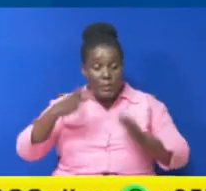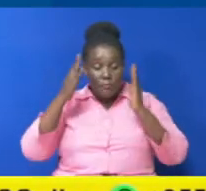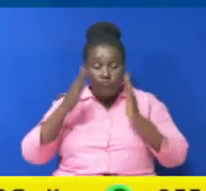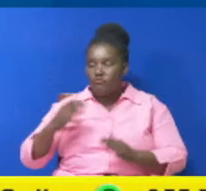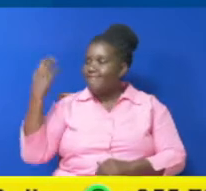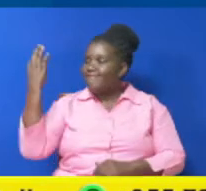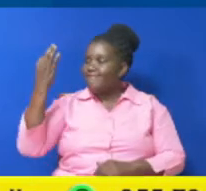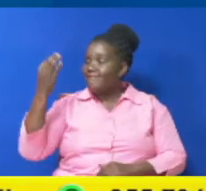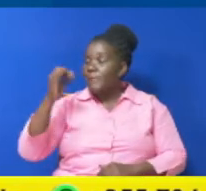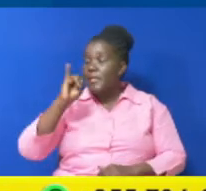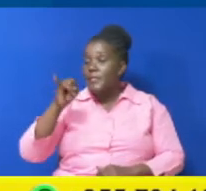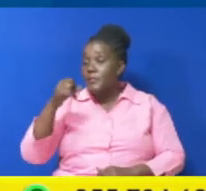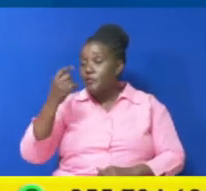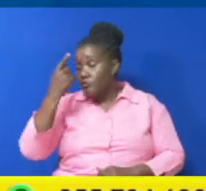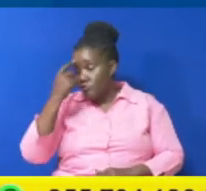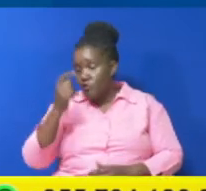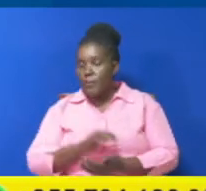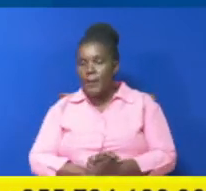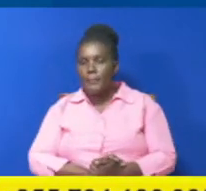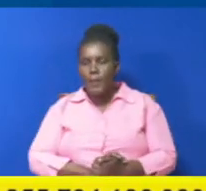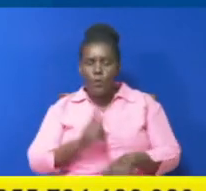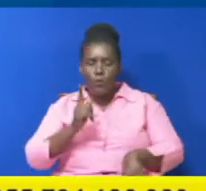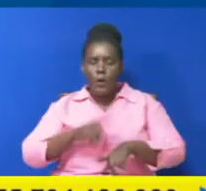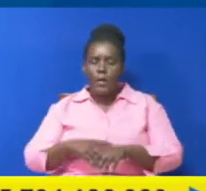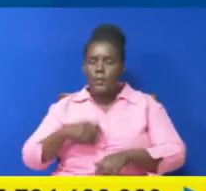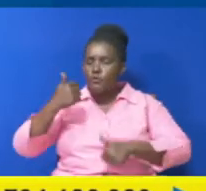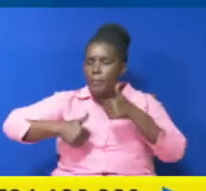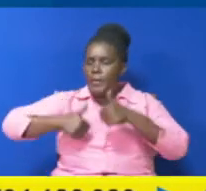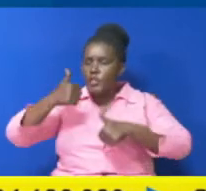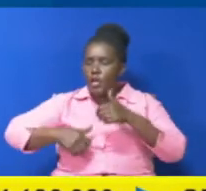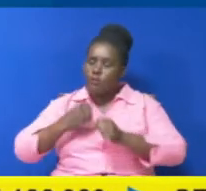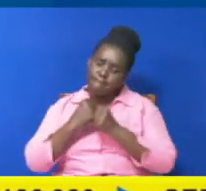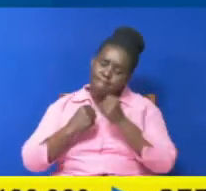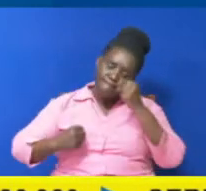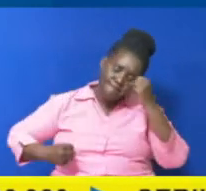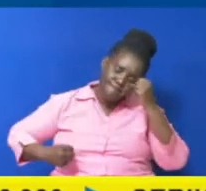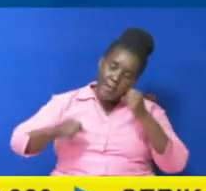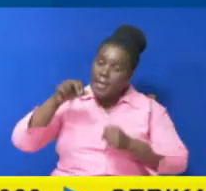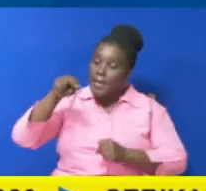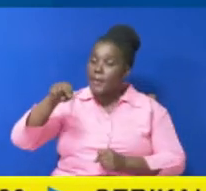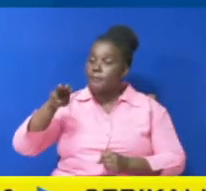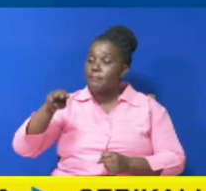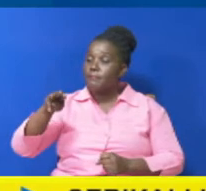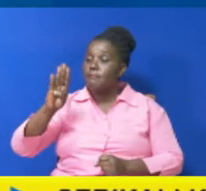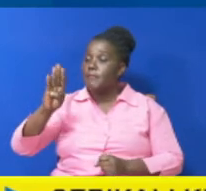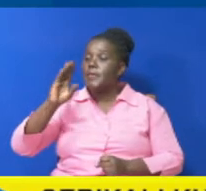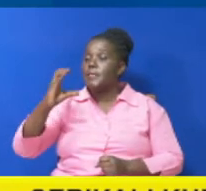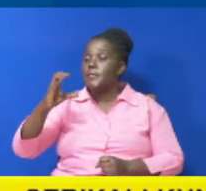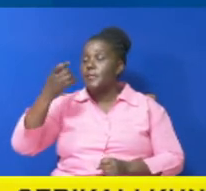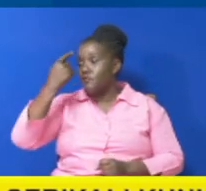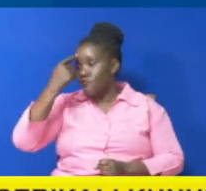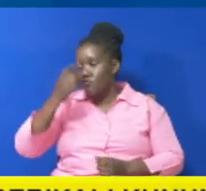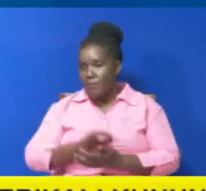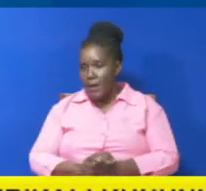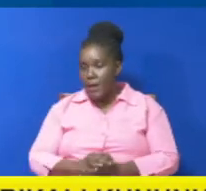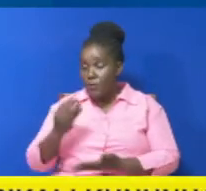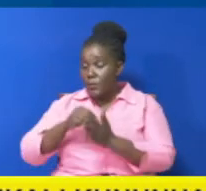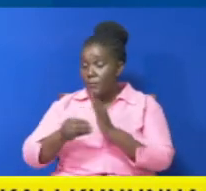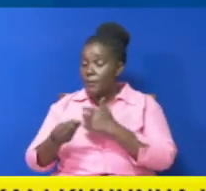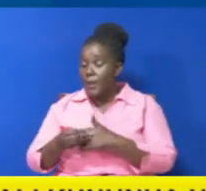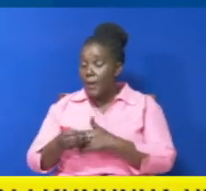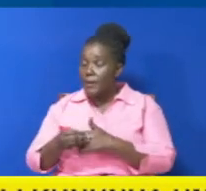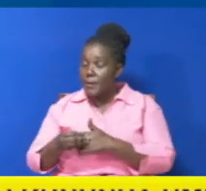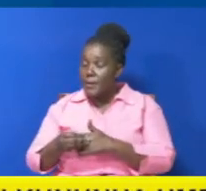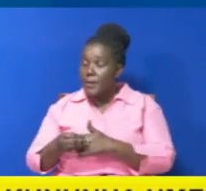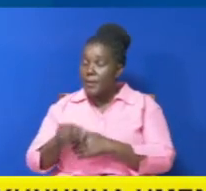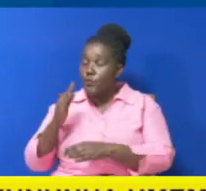Dodoma katika kilele cha Dodoma NBC Marathon, ambapo amesema hatua hiyo italiongezea taifa ufanisi kwa kuweza kuhimili.